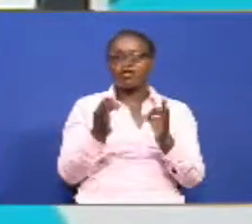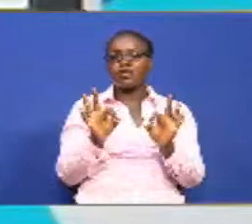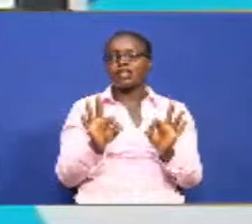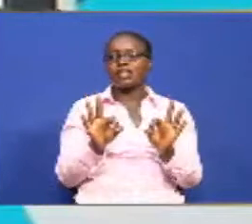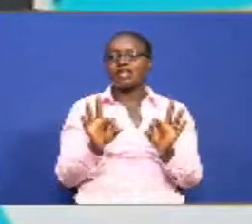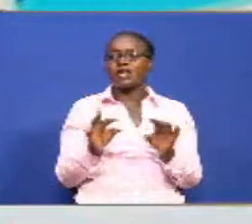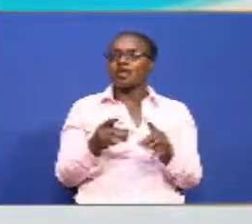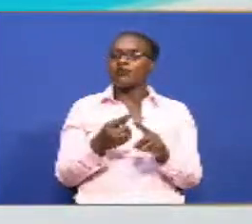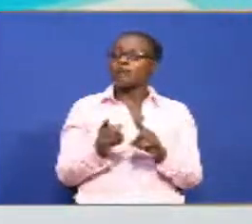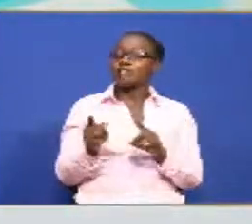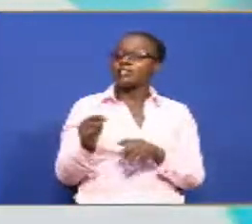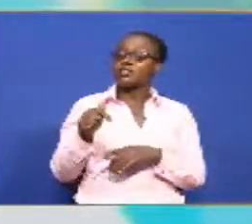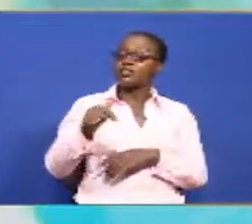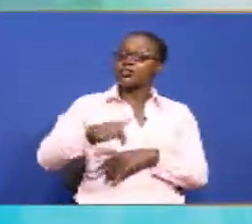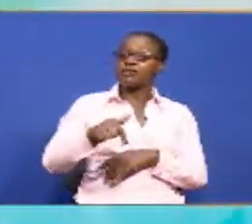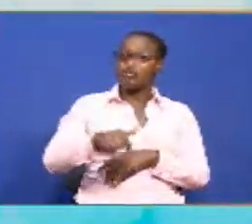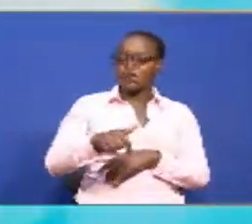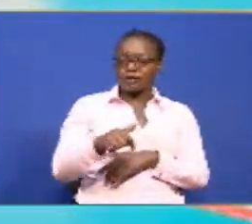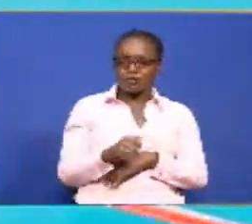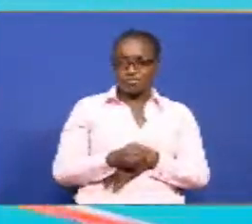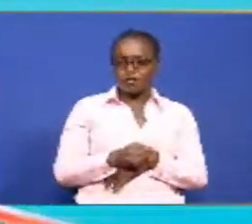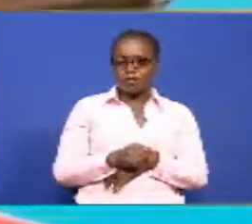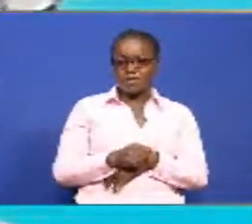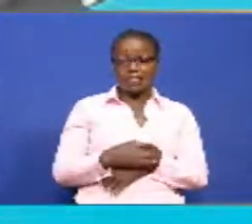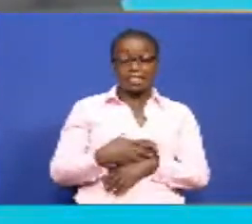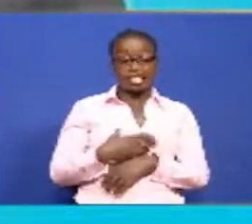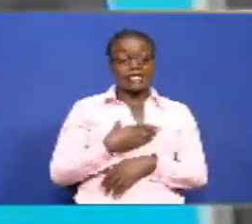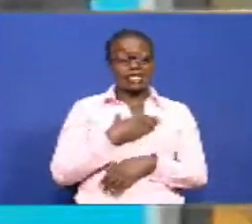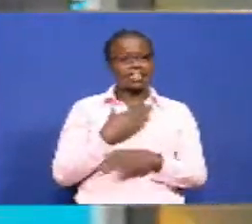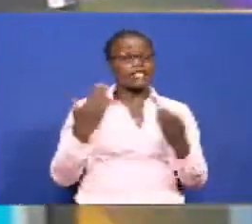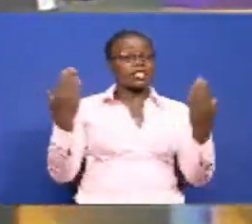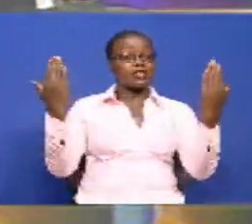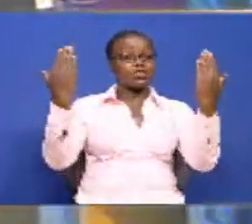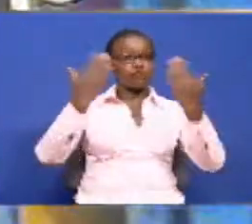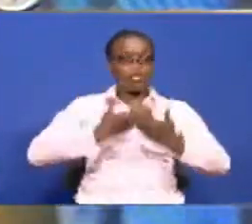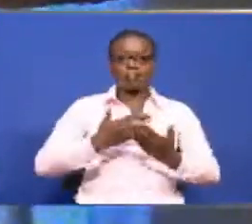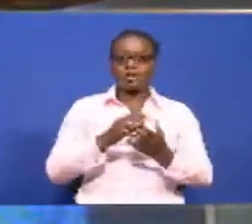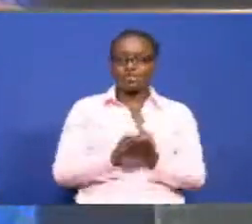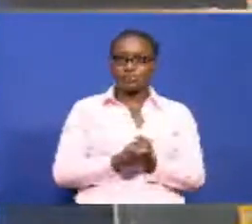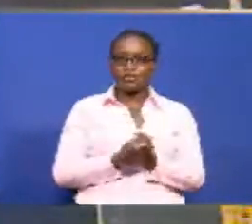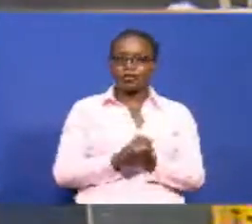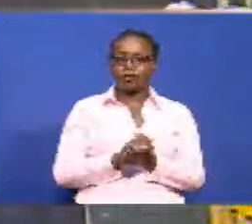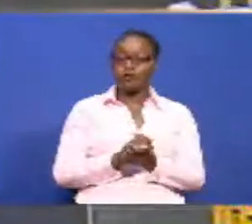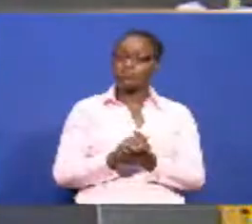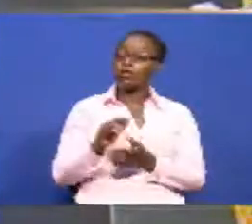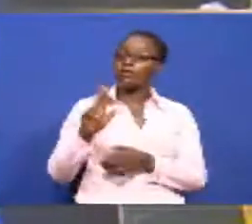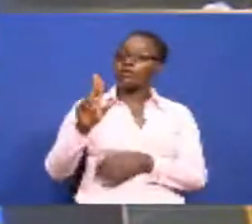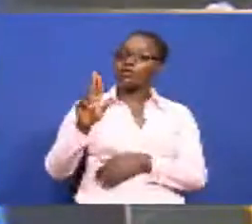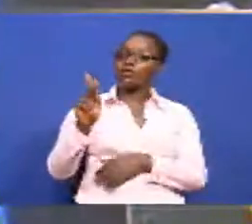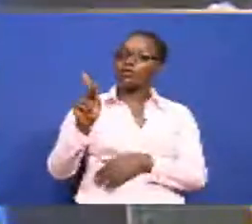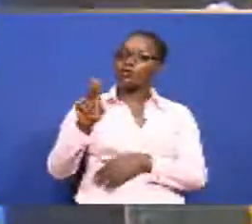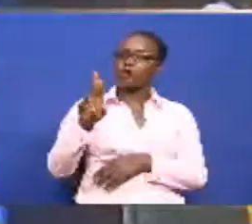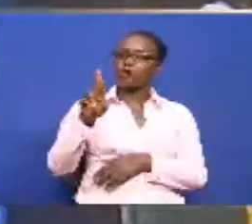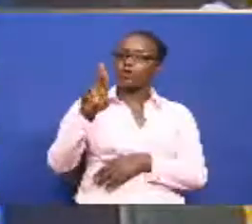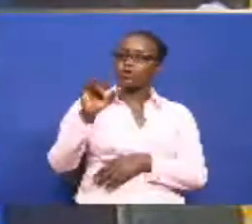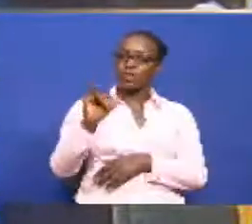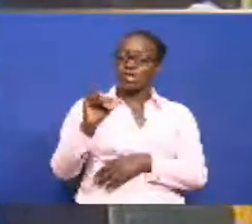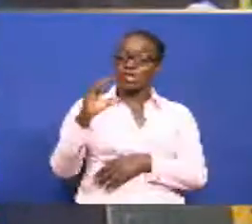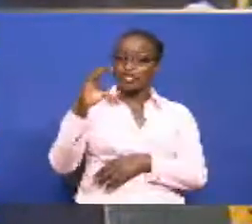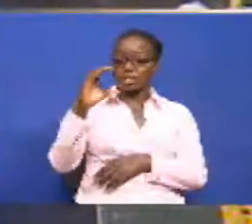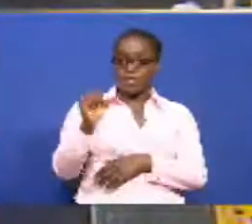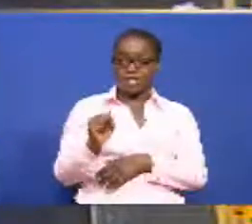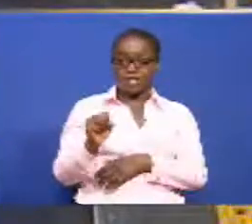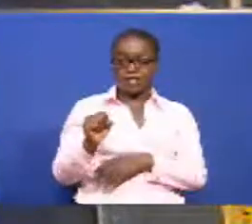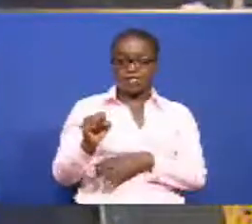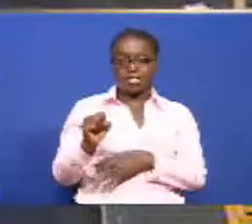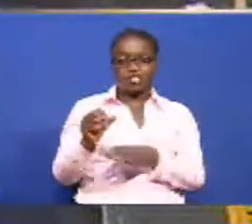mtu wa siku usiku wa leo si mwingine ila ni Bwana Ukuri Yatani, ambaye kwa sasa